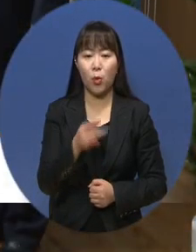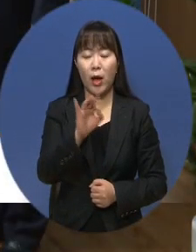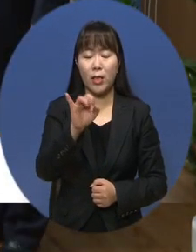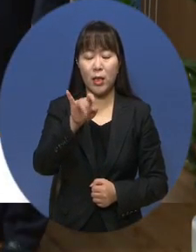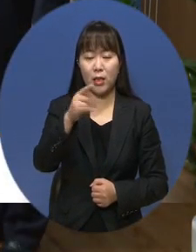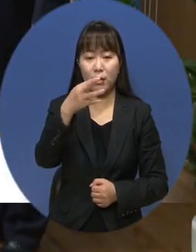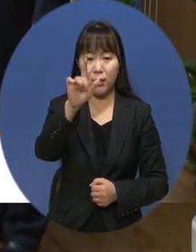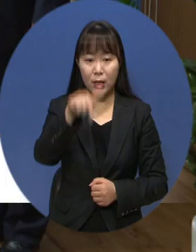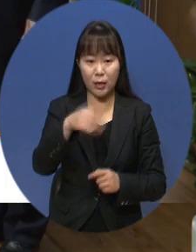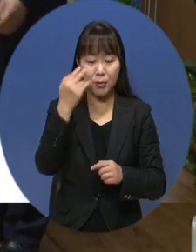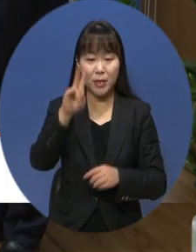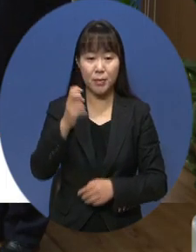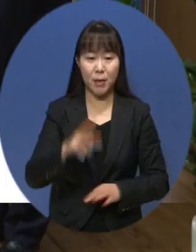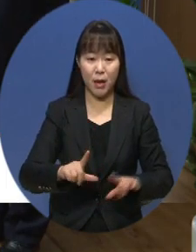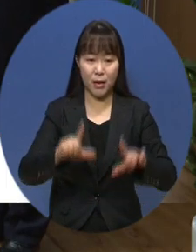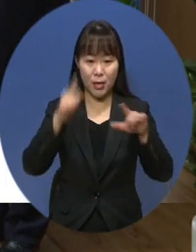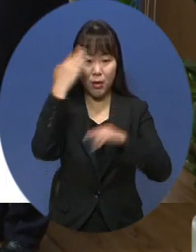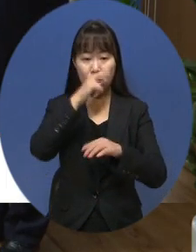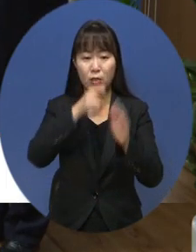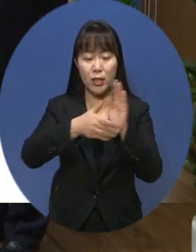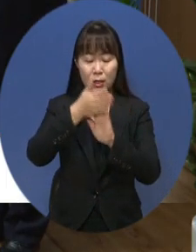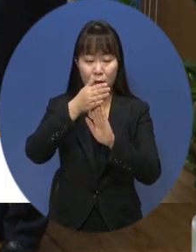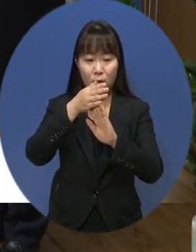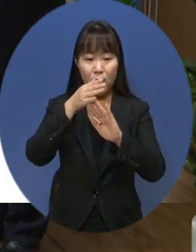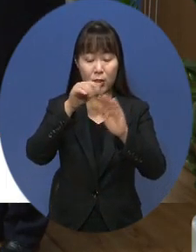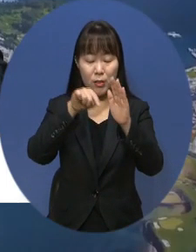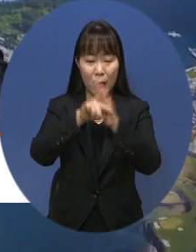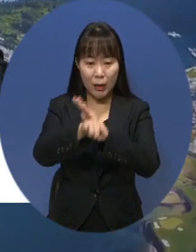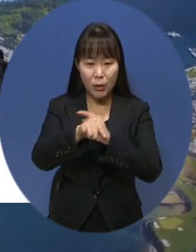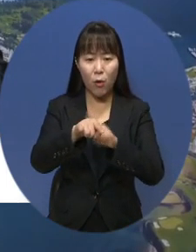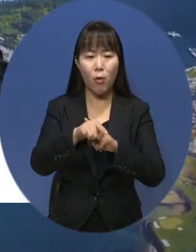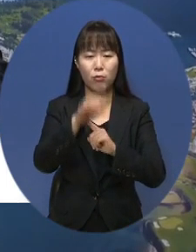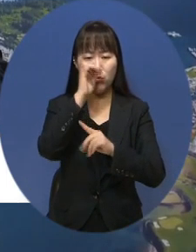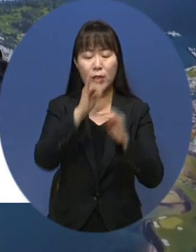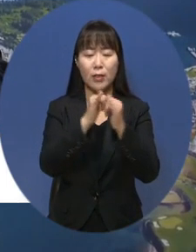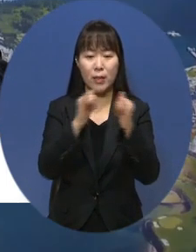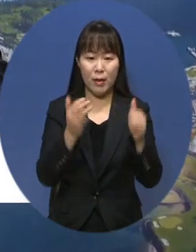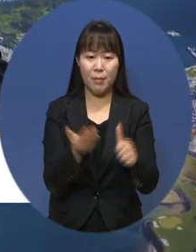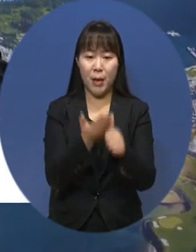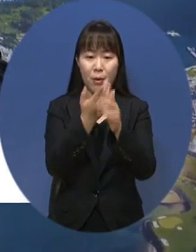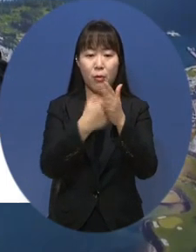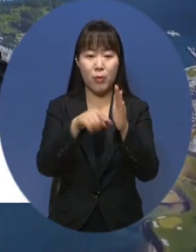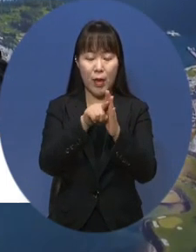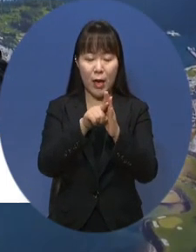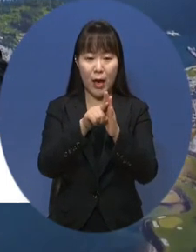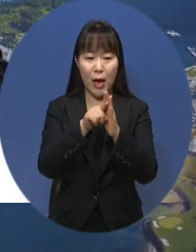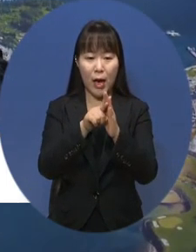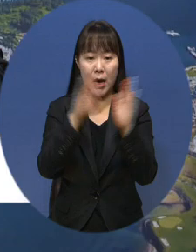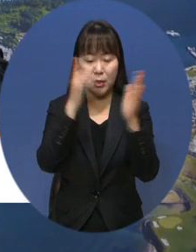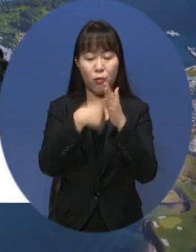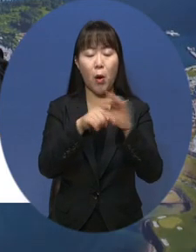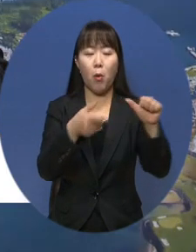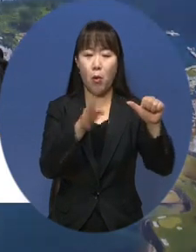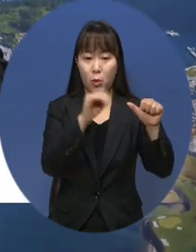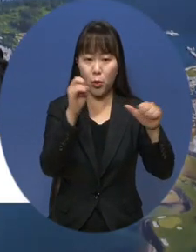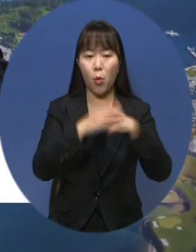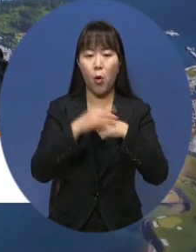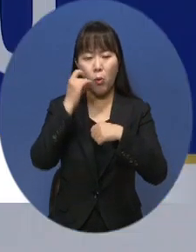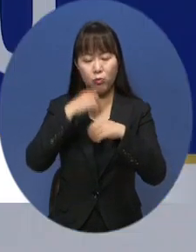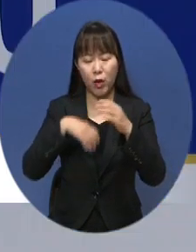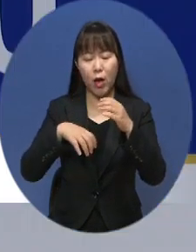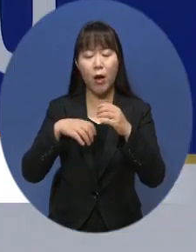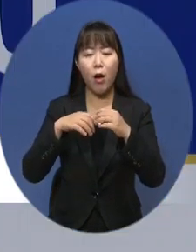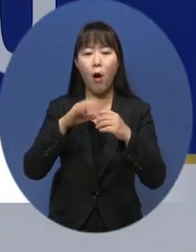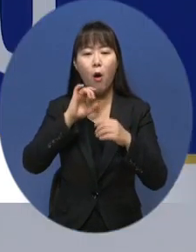YN택이 지난달 28일 여수시청을 찾아 지역의 우수인재 양성을 위한 장학금 5억 원과 불우이웃돕기